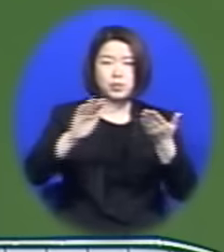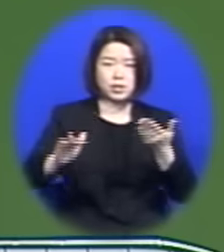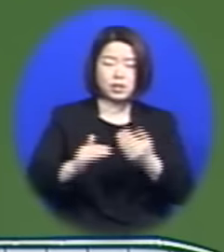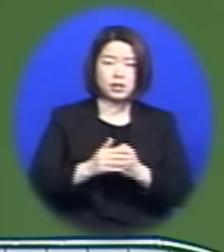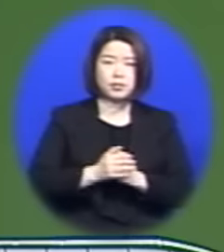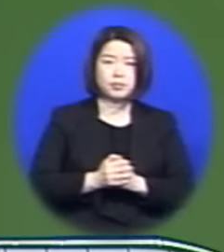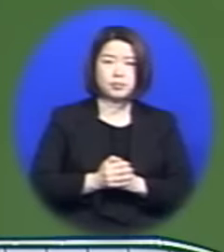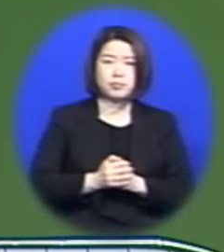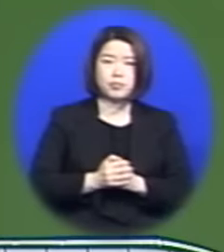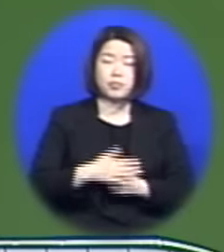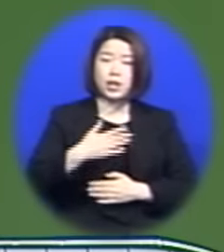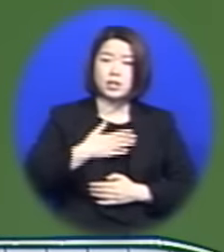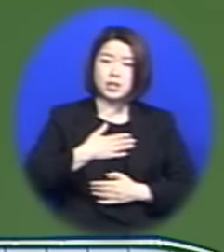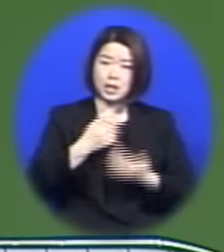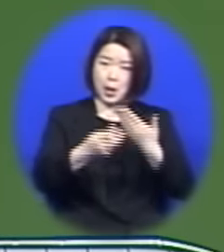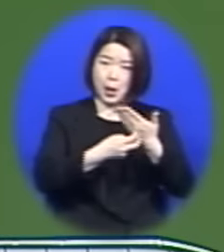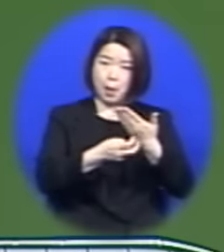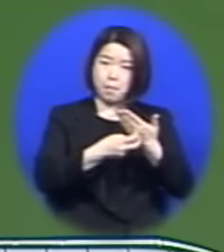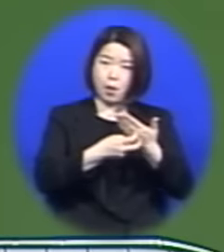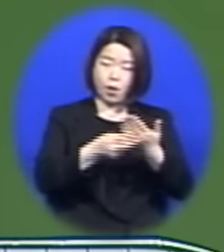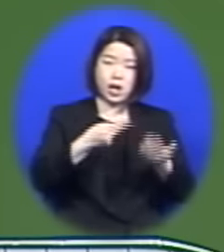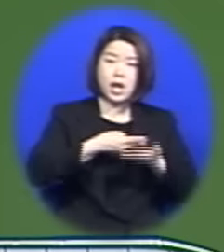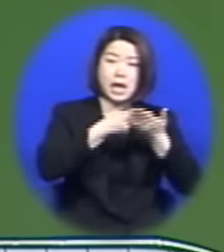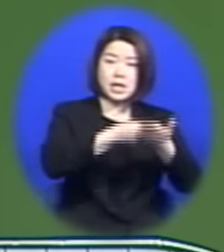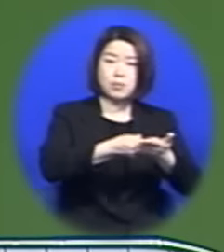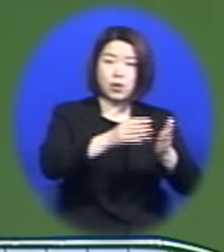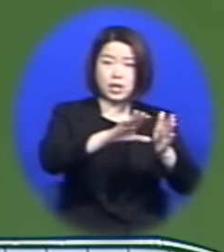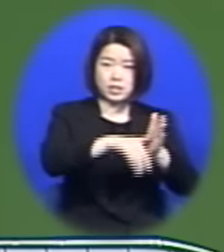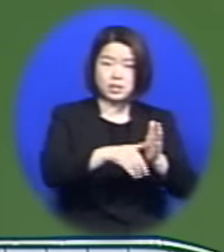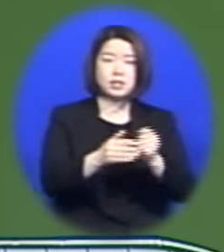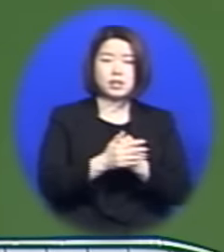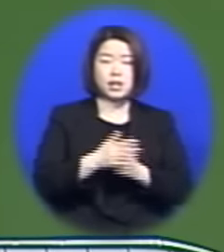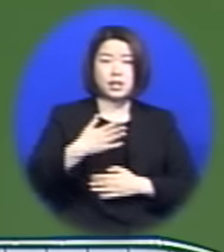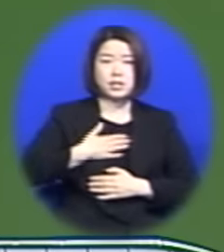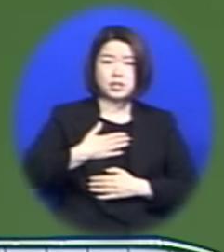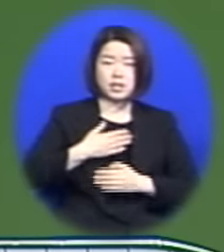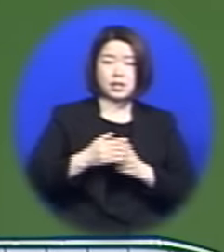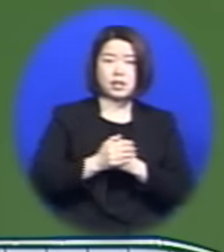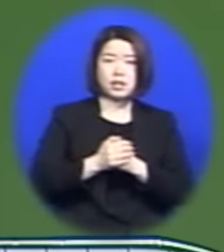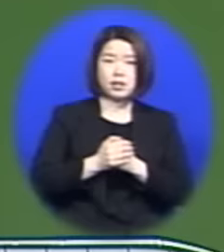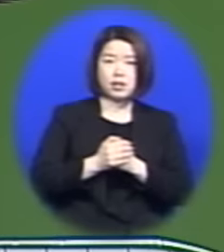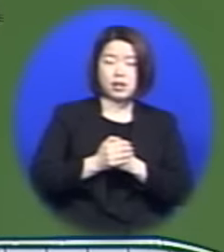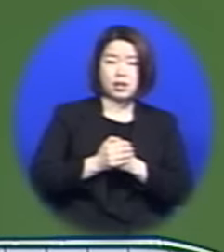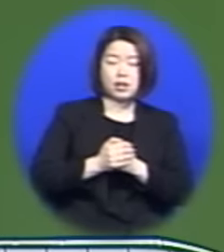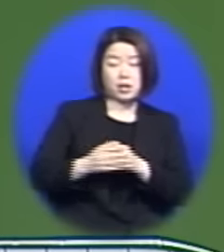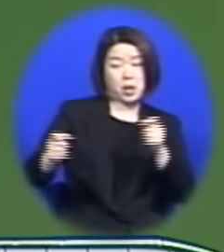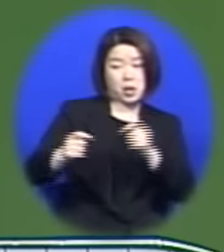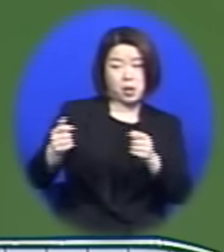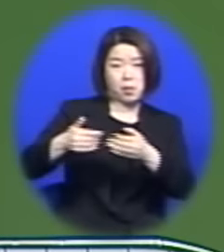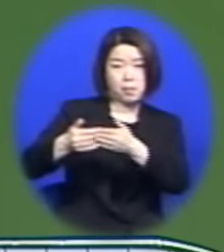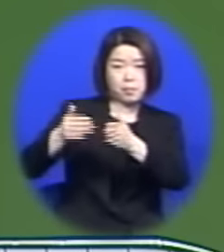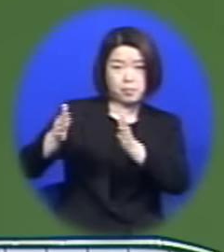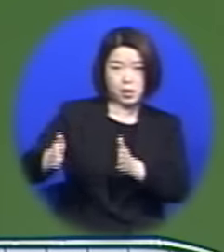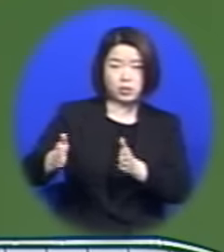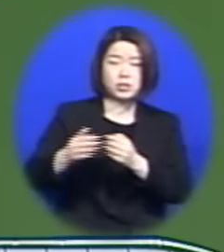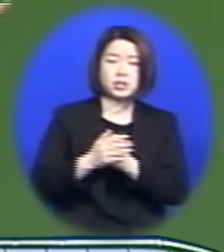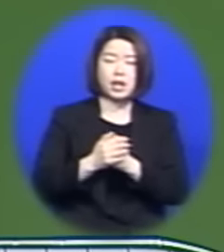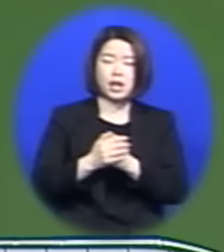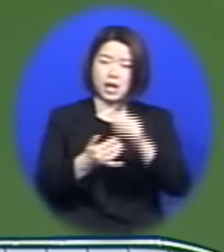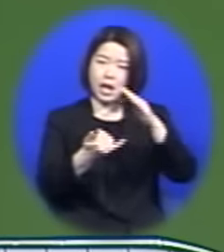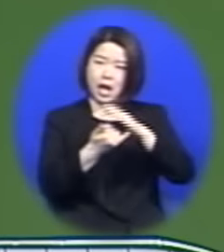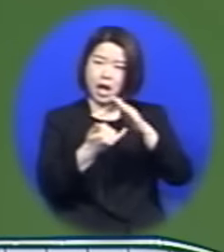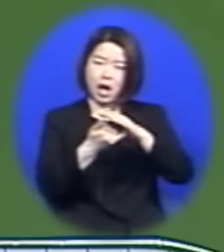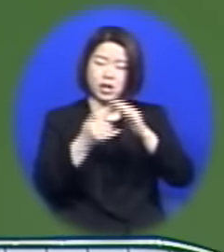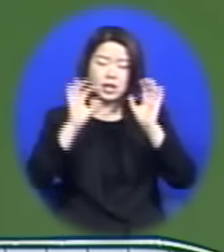것뿐입니다 제가 병원에 이번에 있을 때 제 병 옆 병실에 어린아이가